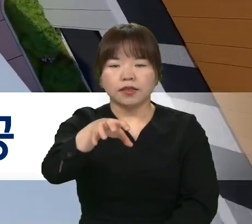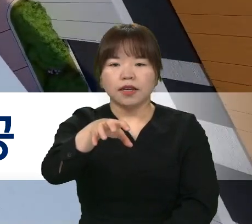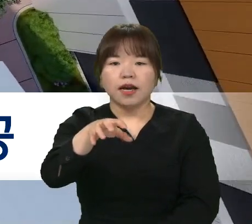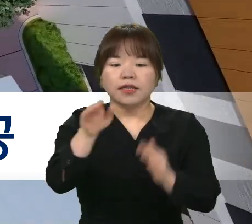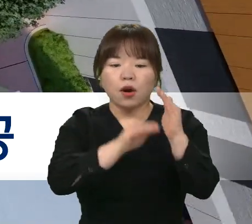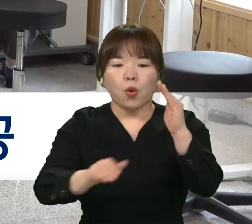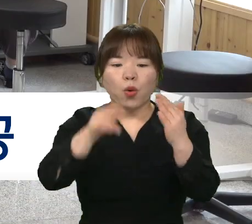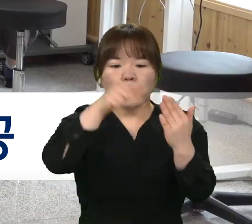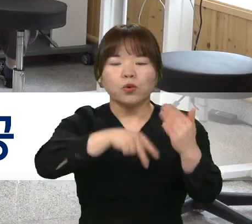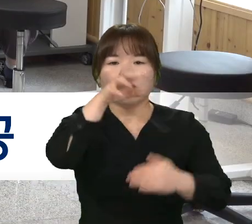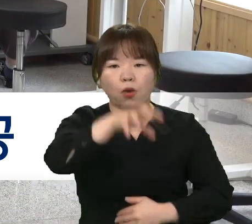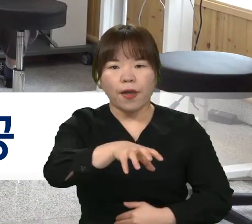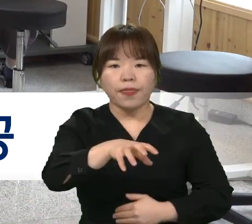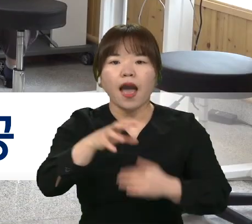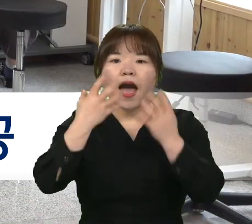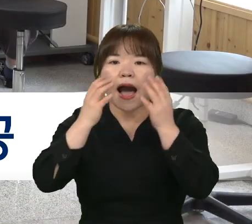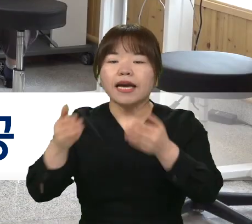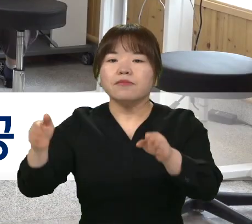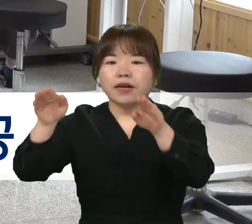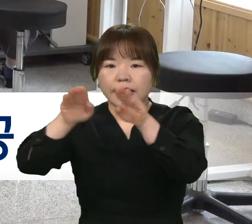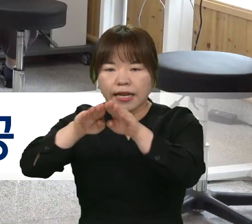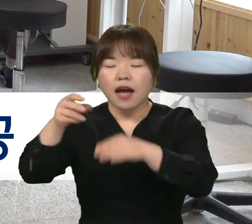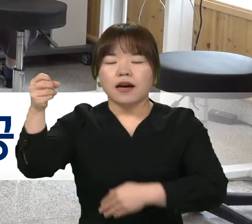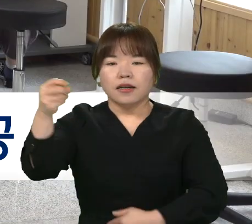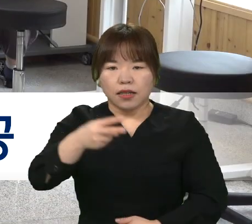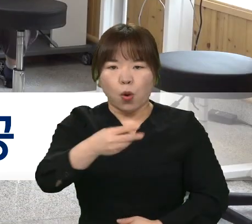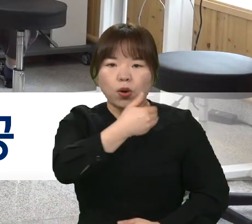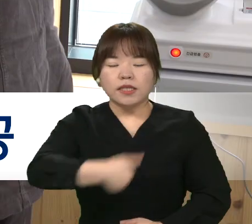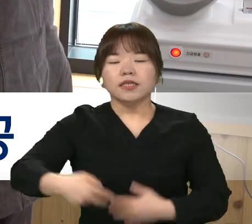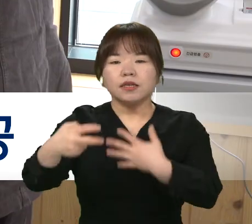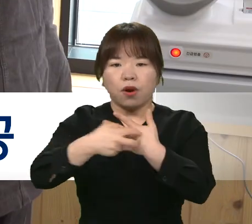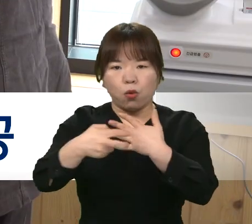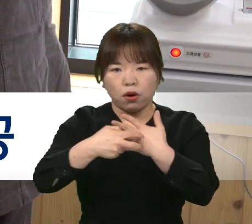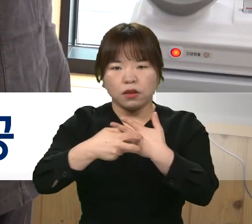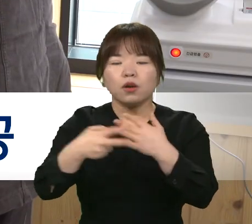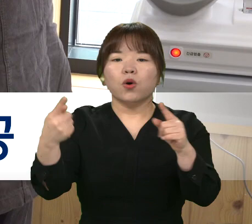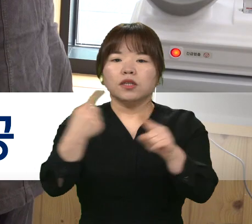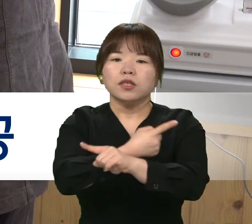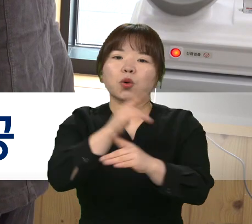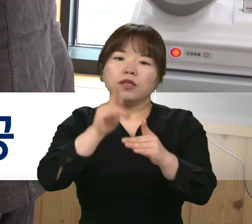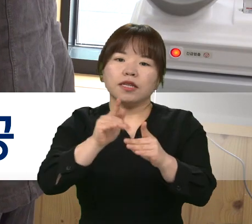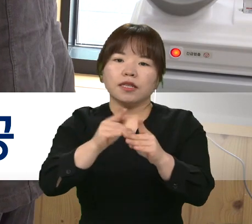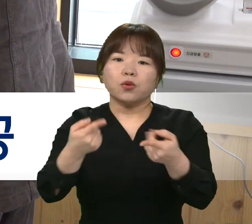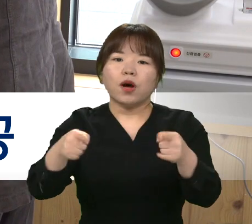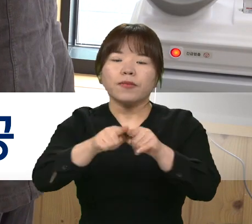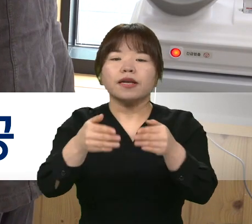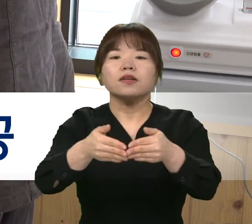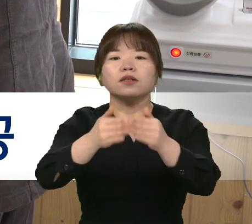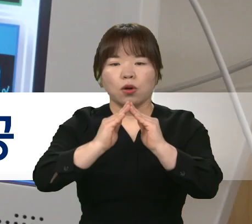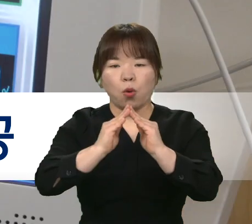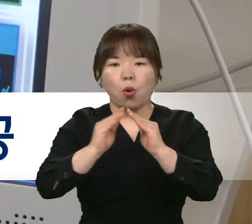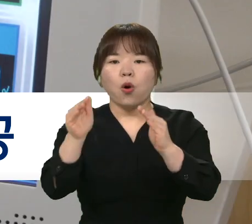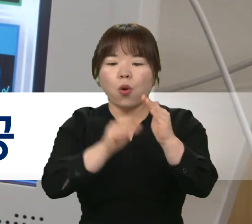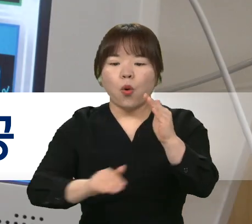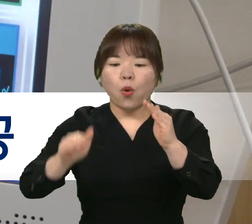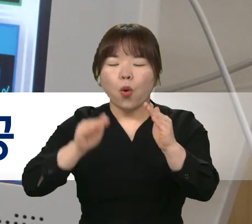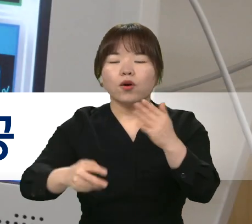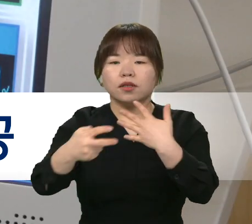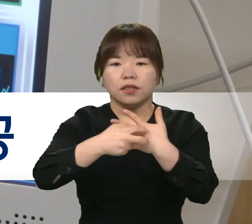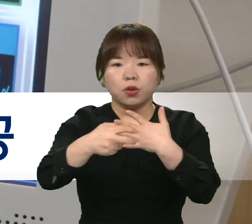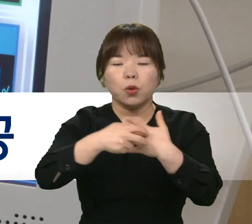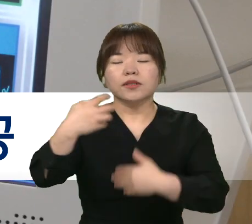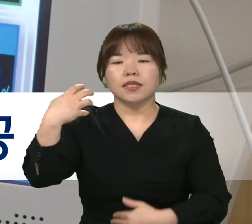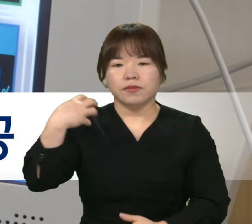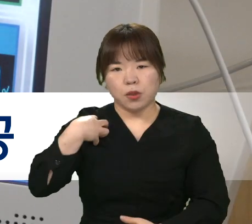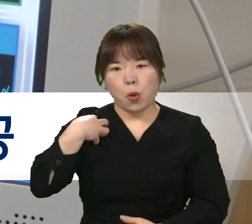공공도서관과 아이누리 플라자뿐만 아니라 북구 보건소 와 트라우마 센터도 함께 들어서며 공공 의료 및 복원을